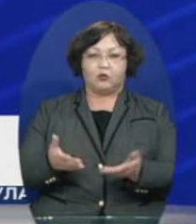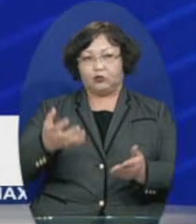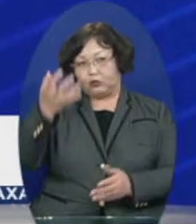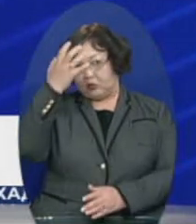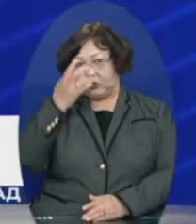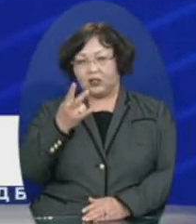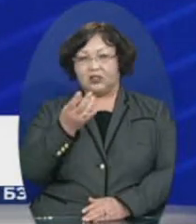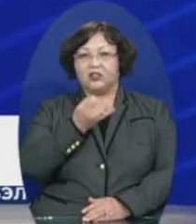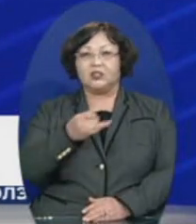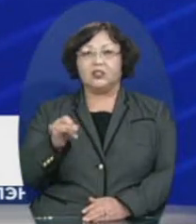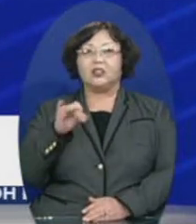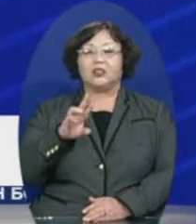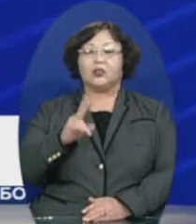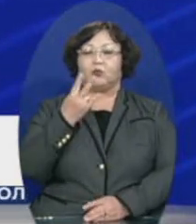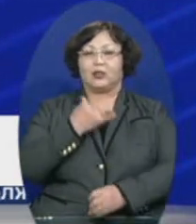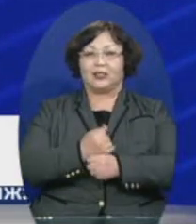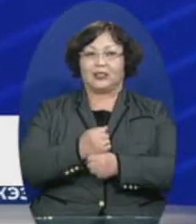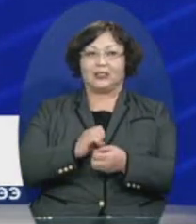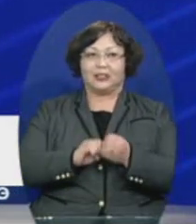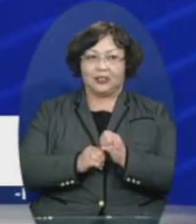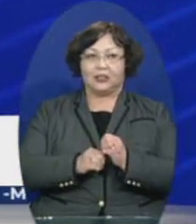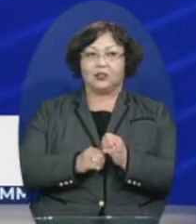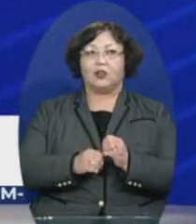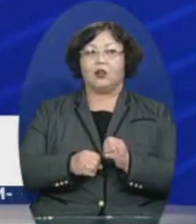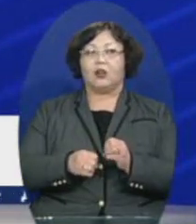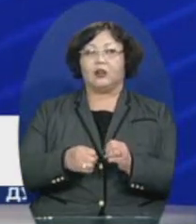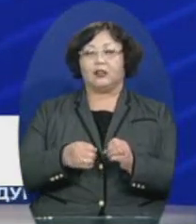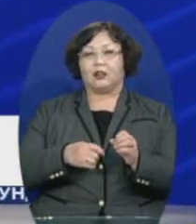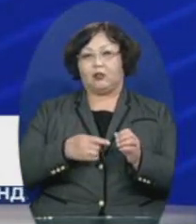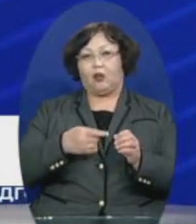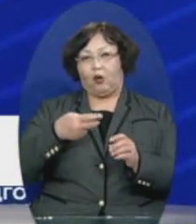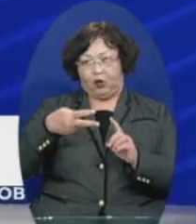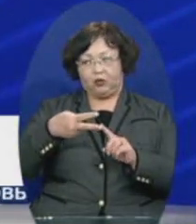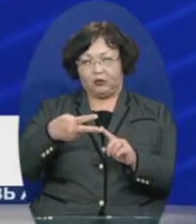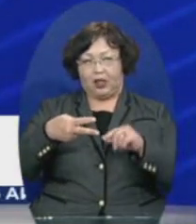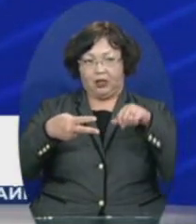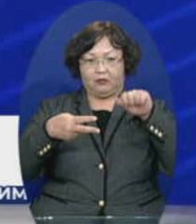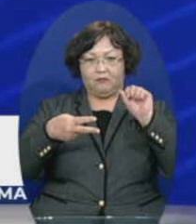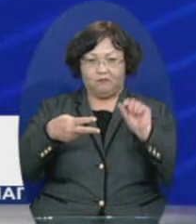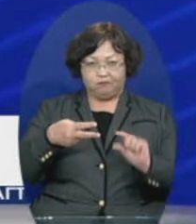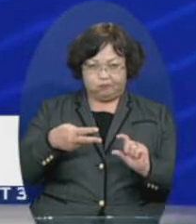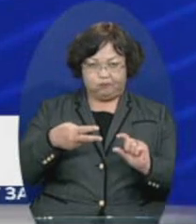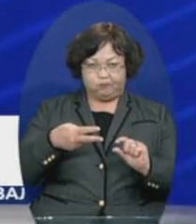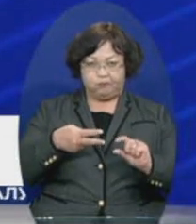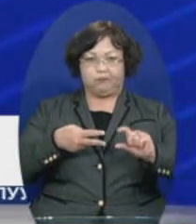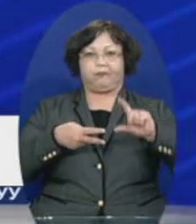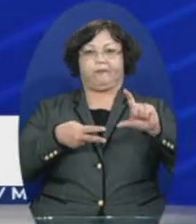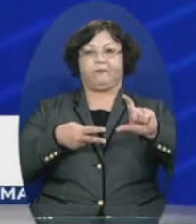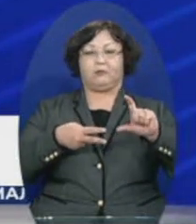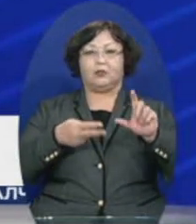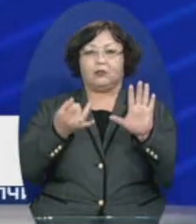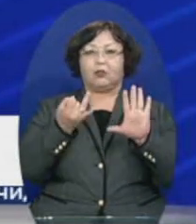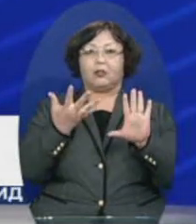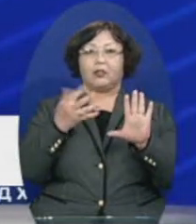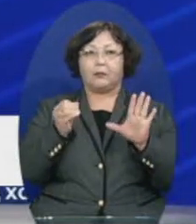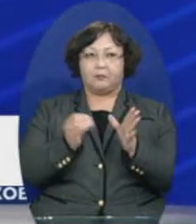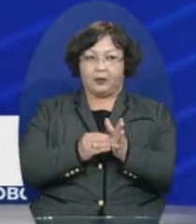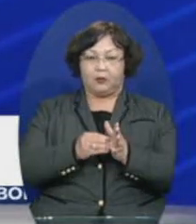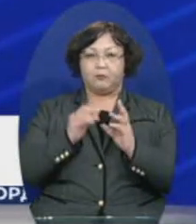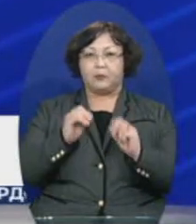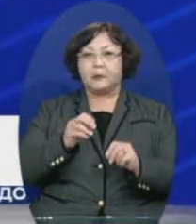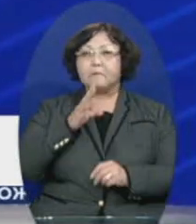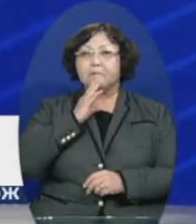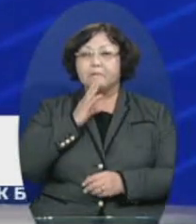бол 20% нэмэгдэл эхний шатанд мөн дахин 10% нэмэгдэл болж орж ирж 750 мянган төгрөгийн төвшөнд хүрнэ